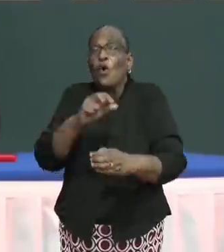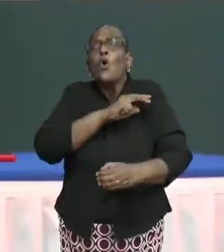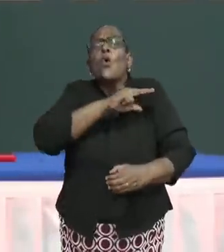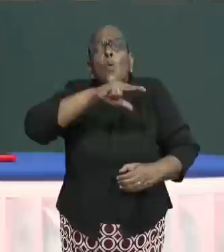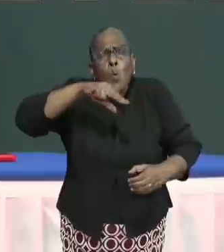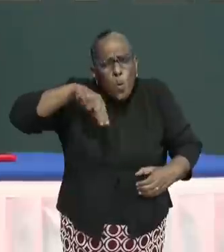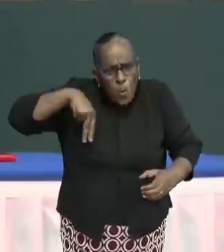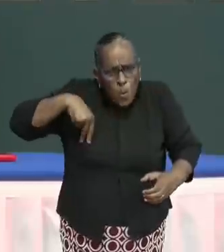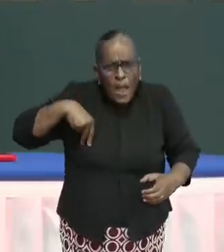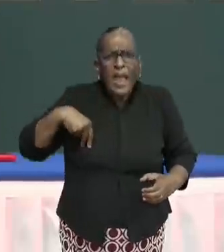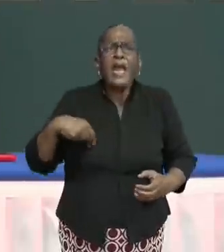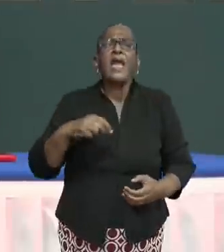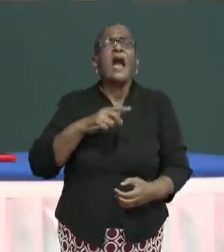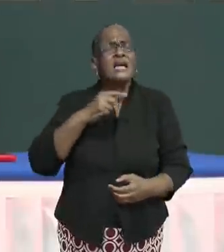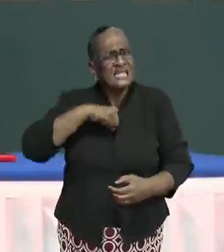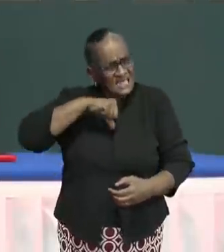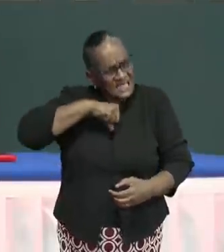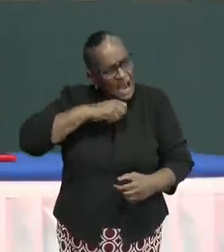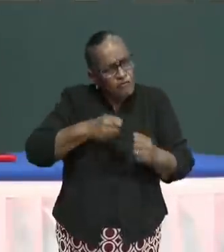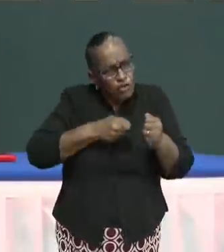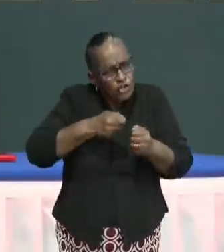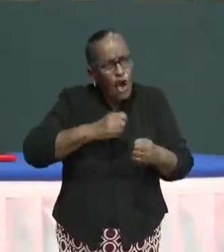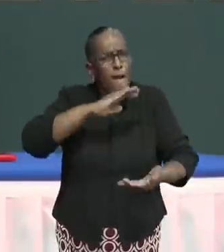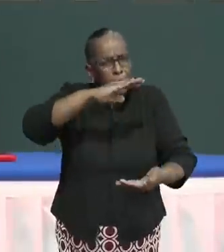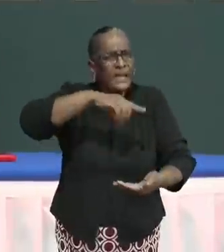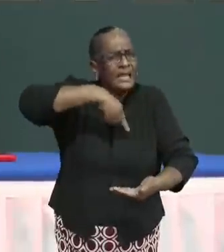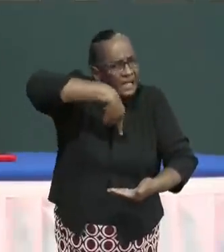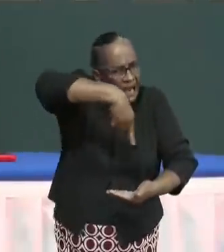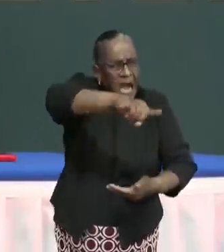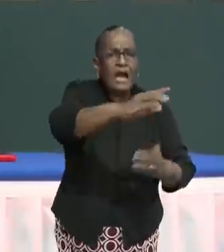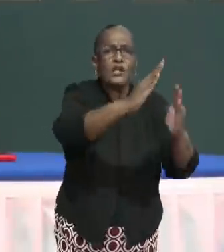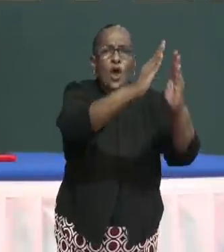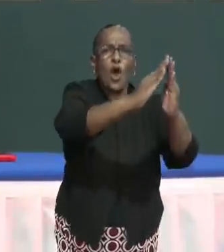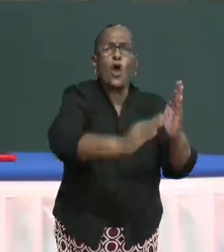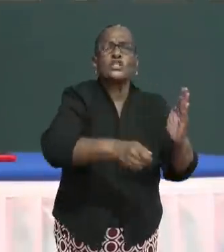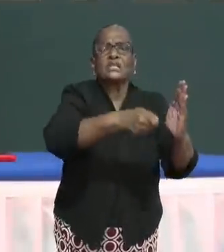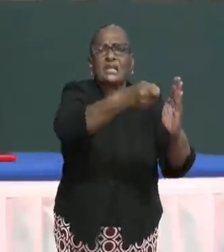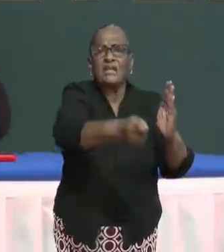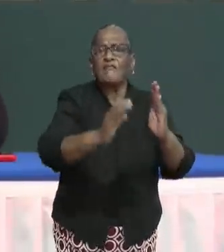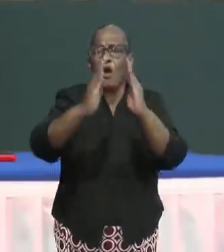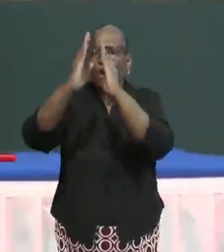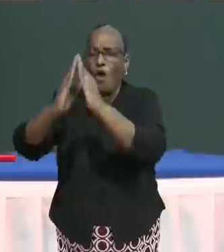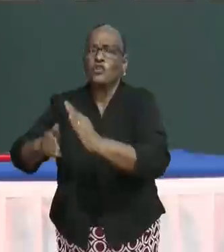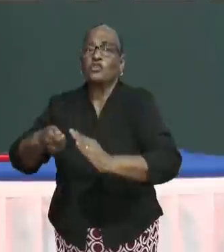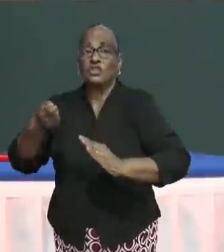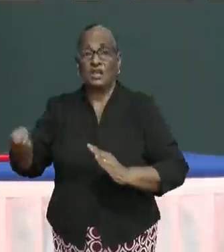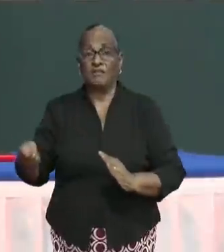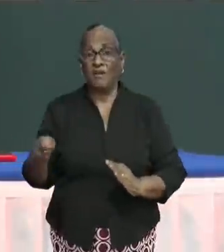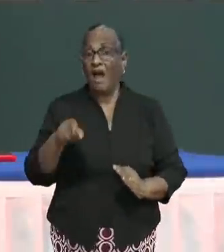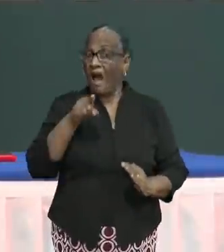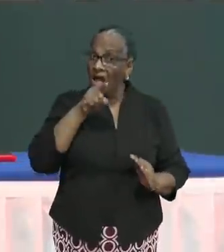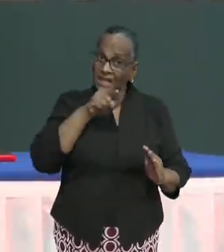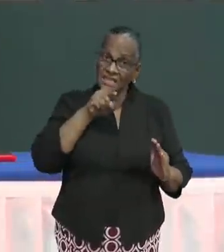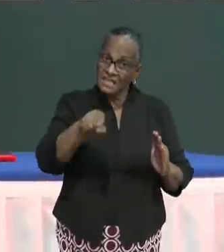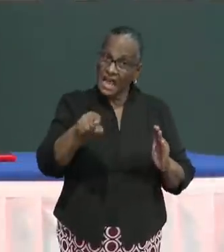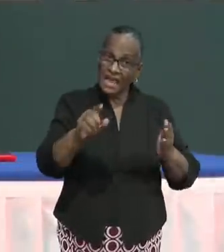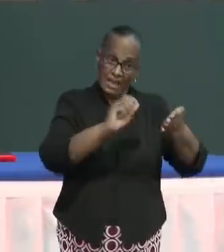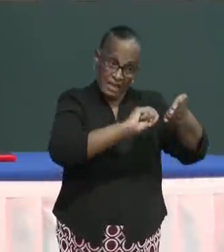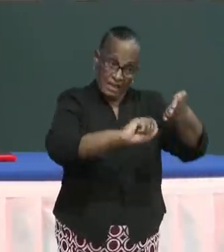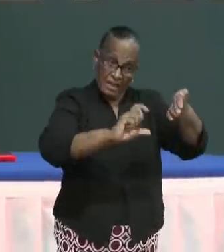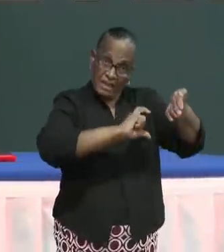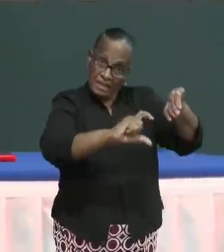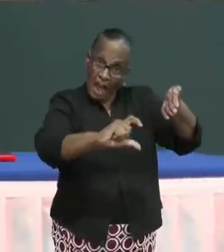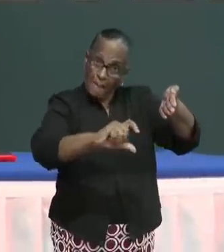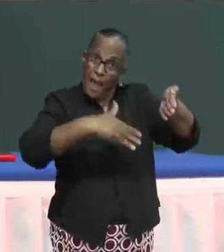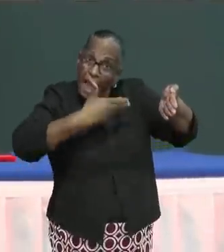dat de pakket dit en door dit ook zo ja of je registrer kaba dat je